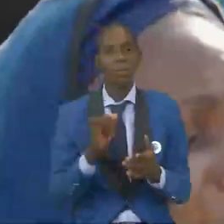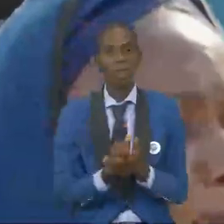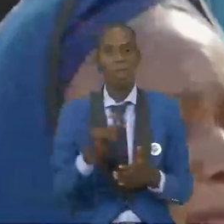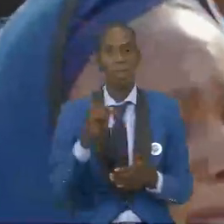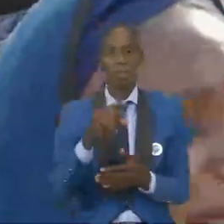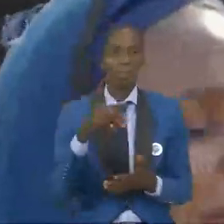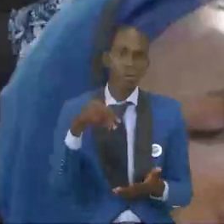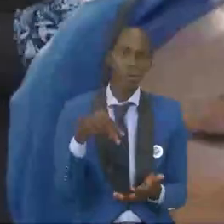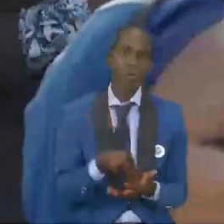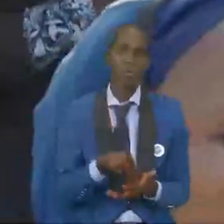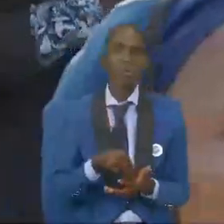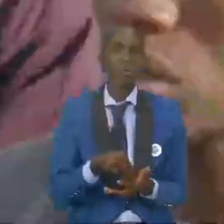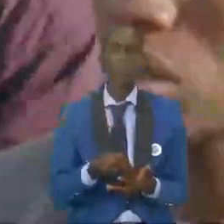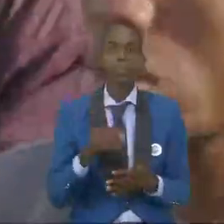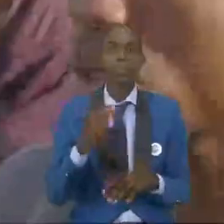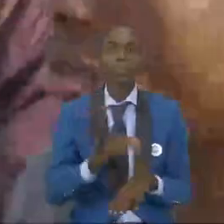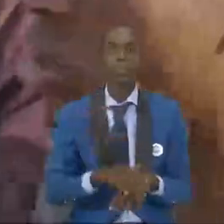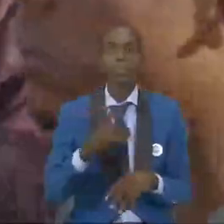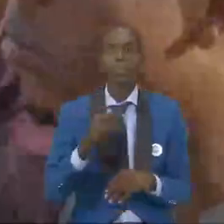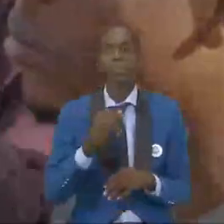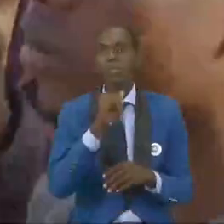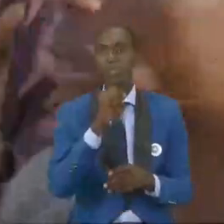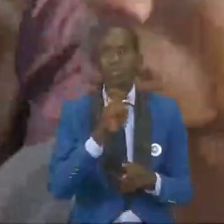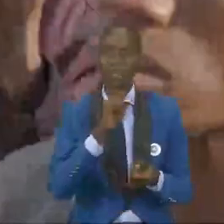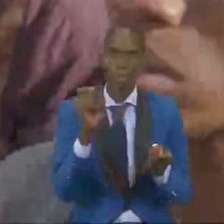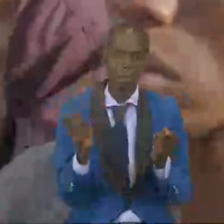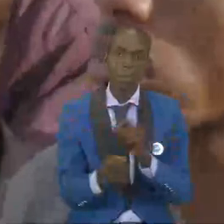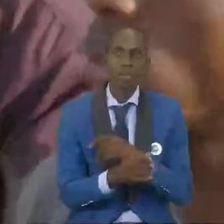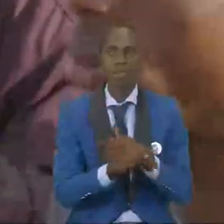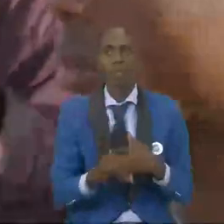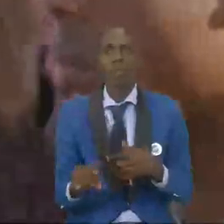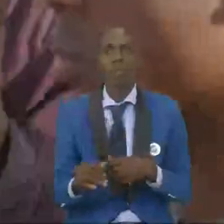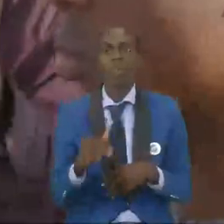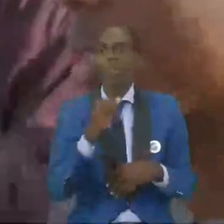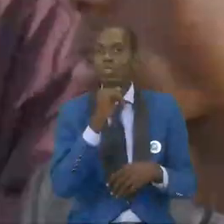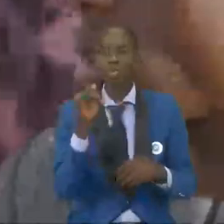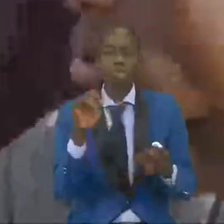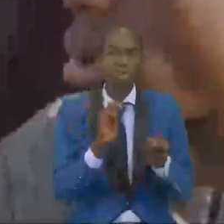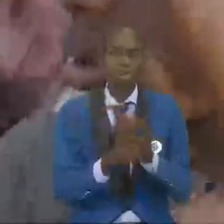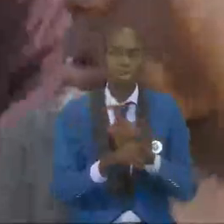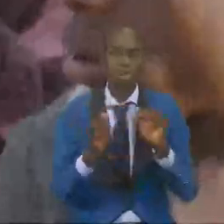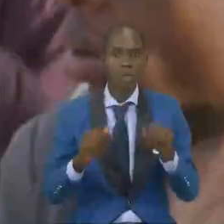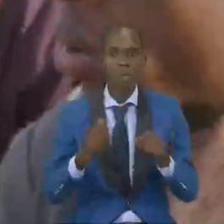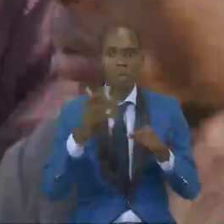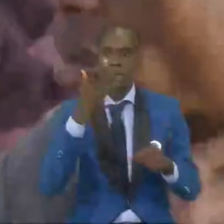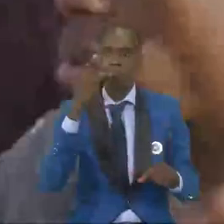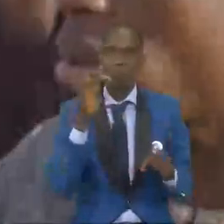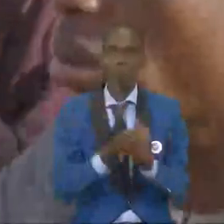Parle au Seigneur que tu vas tenir